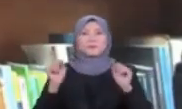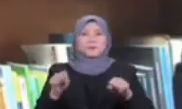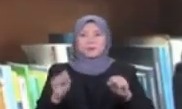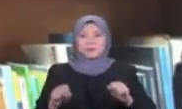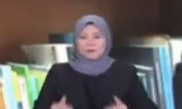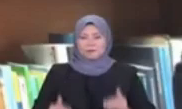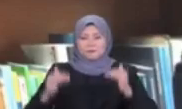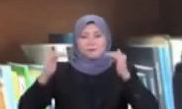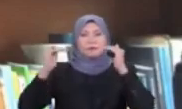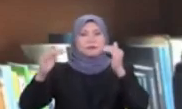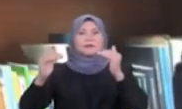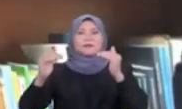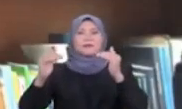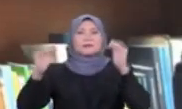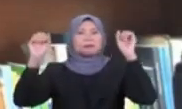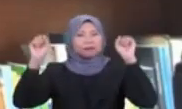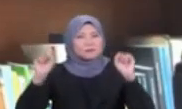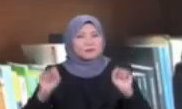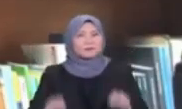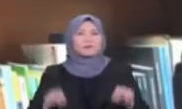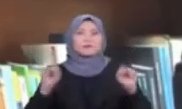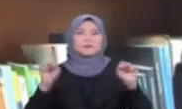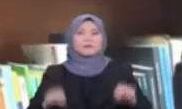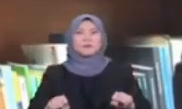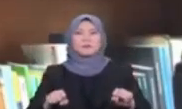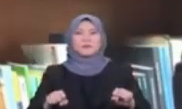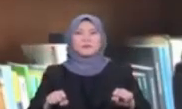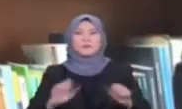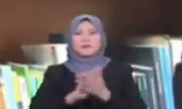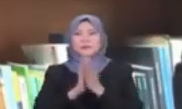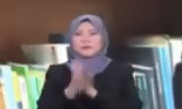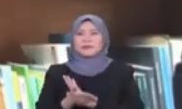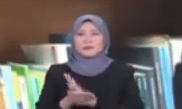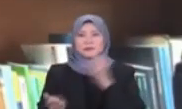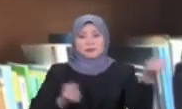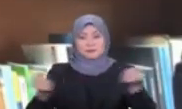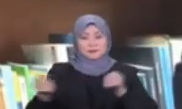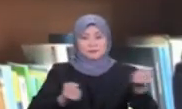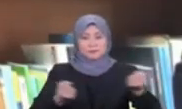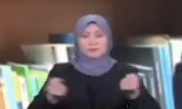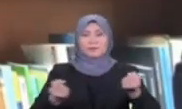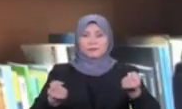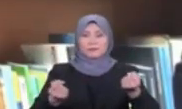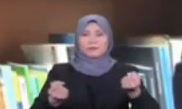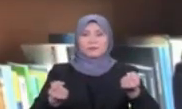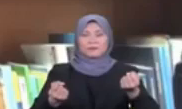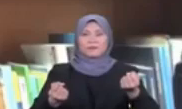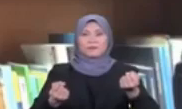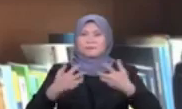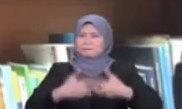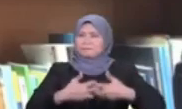kepada fasa di mana kita mampu untuk menjadikan automobil sebagai salah satu